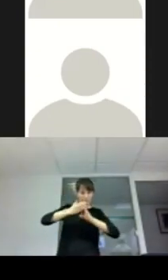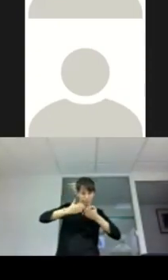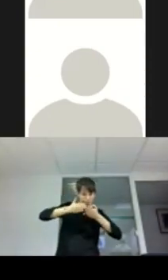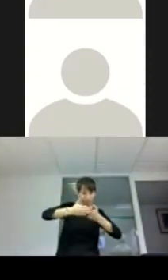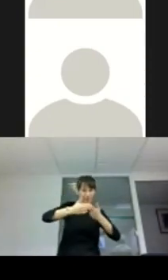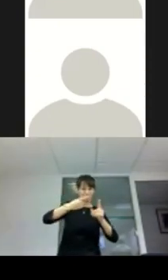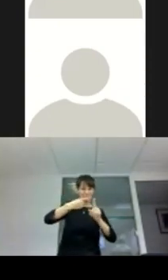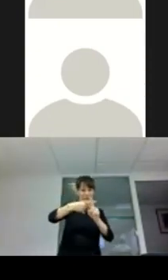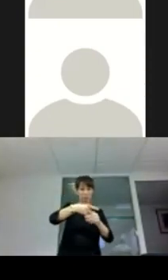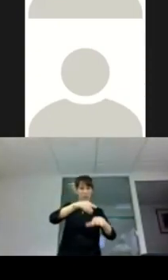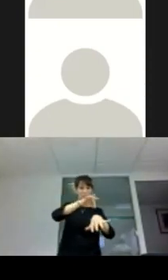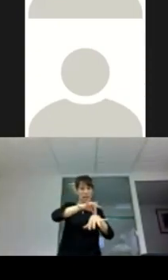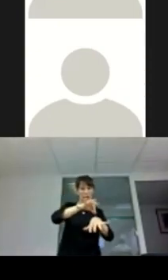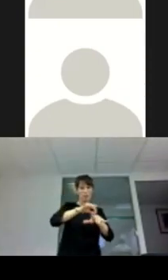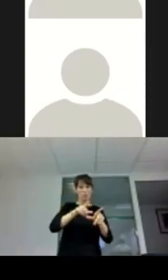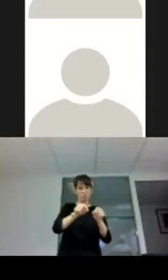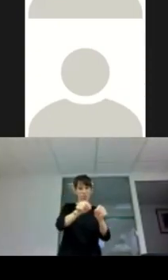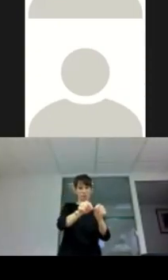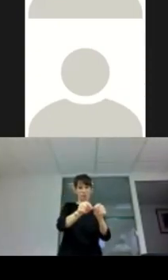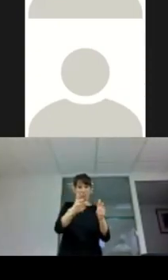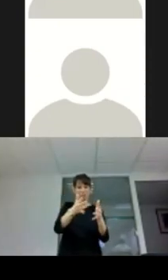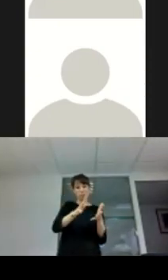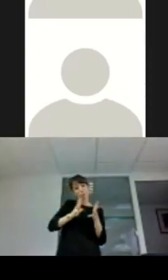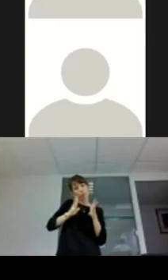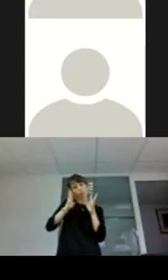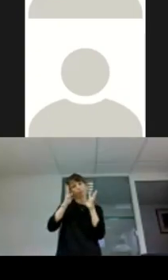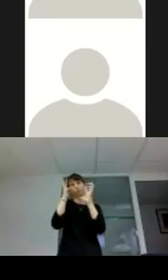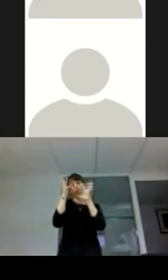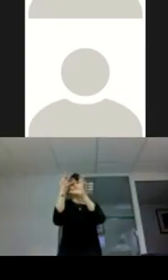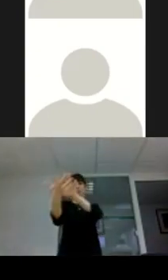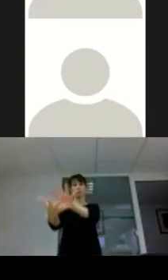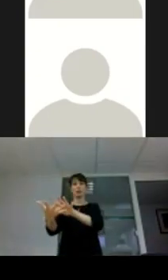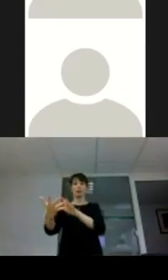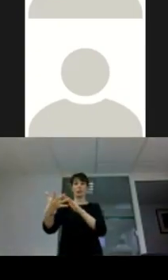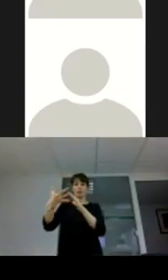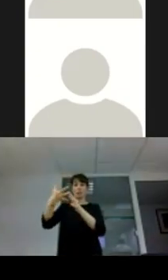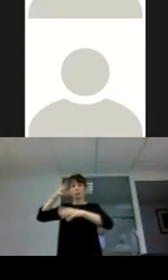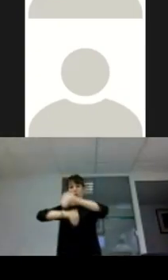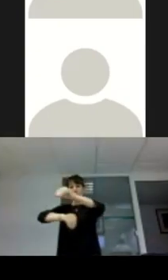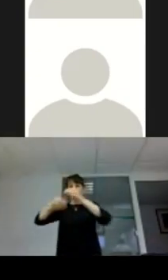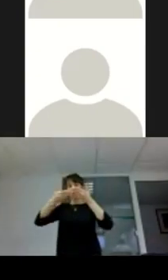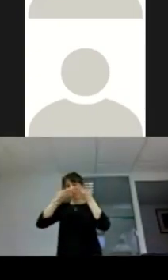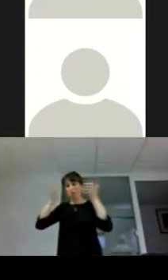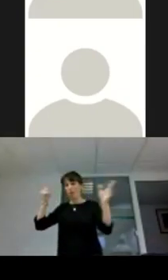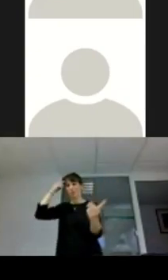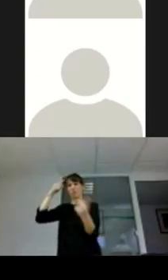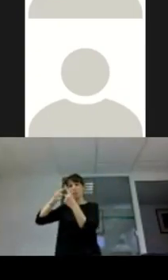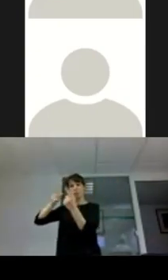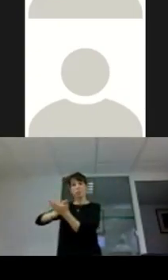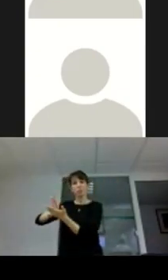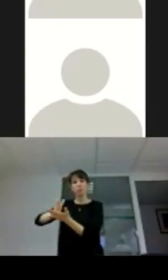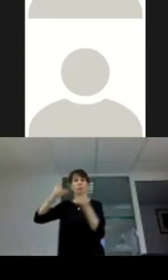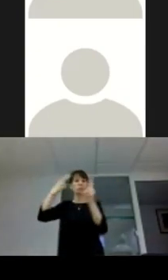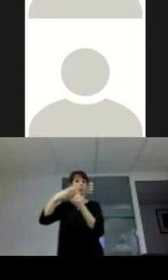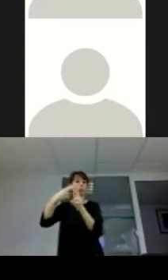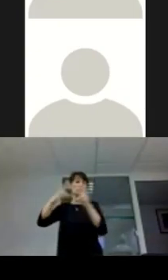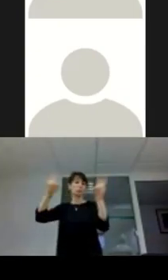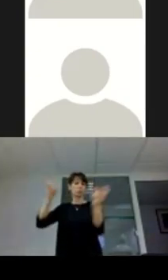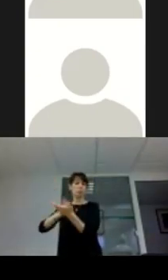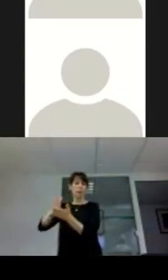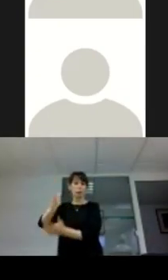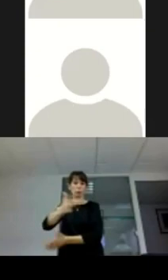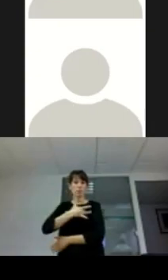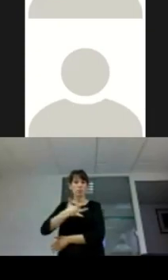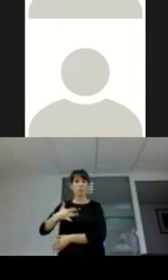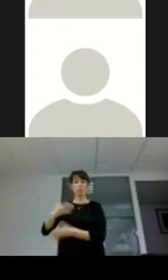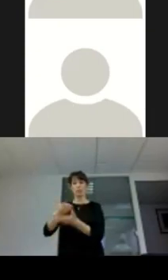charge centrée sur la maladie à une prise en charge qui est beaucoup plus large, qui